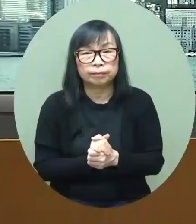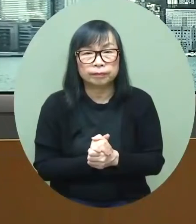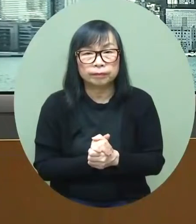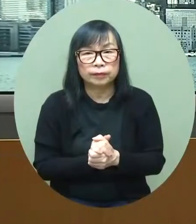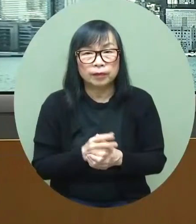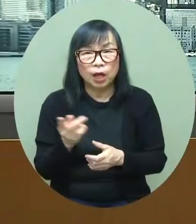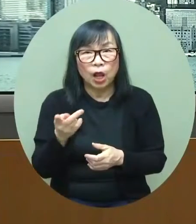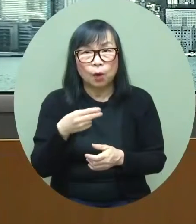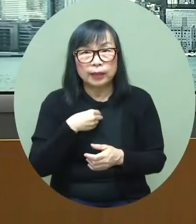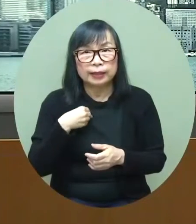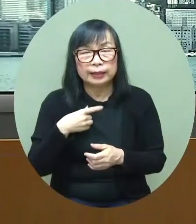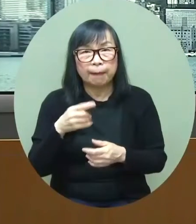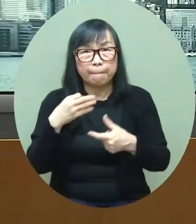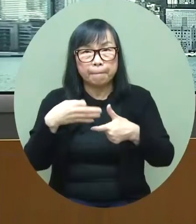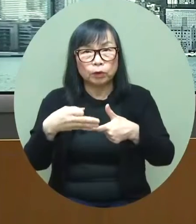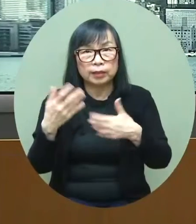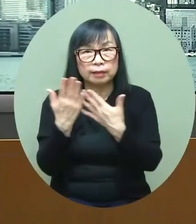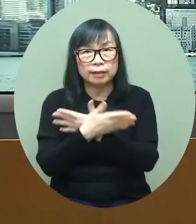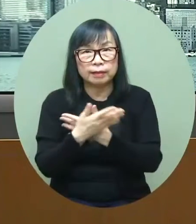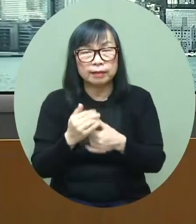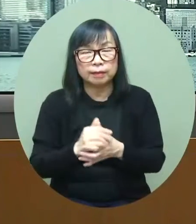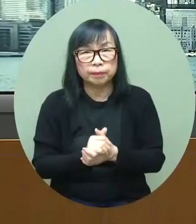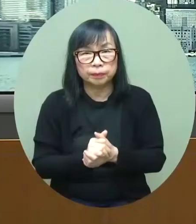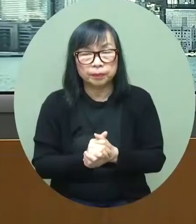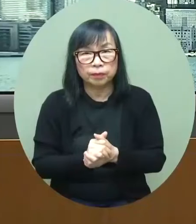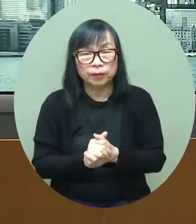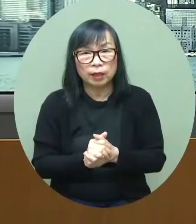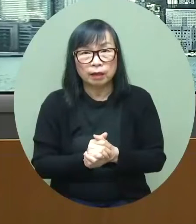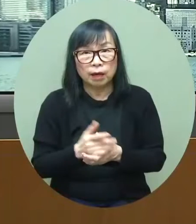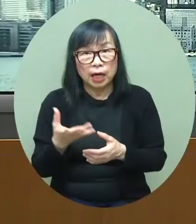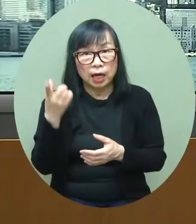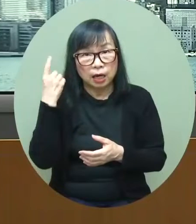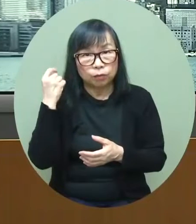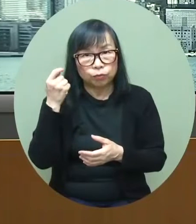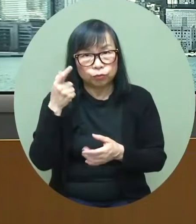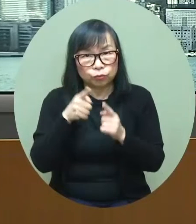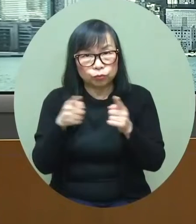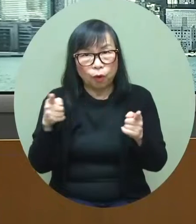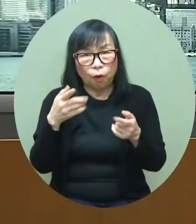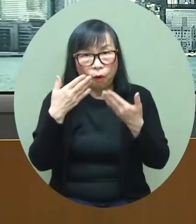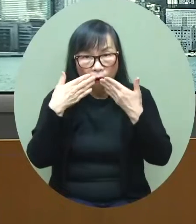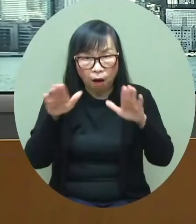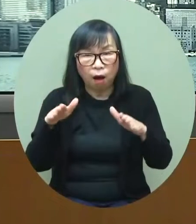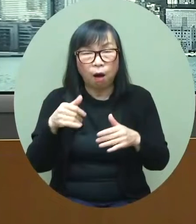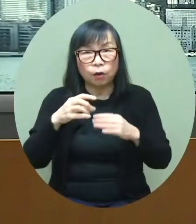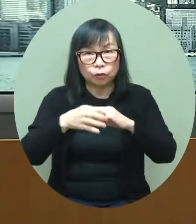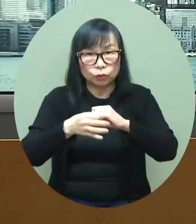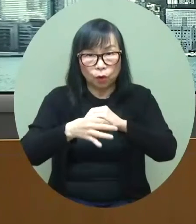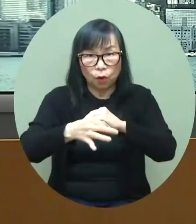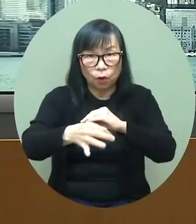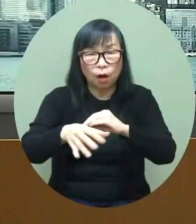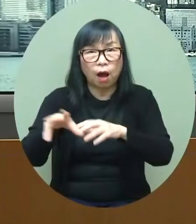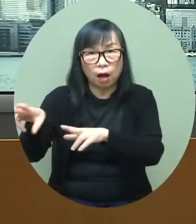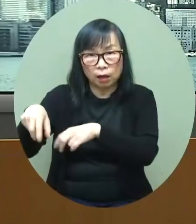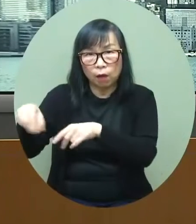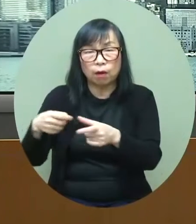係兩位醫生，你哋好 ，TVB 嘅。咁首先就想問一問啦，因為呢幾日長假期，其實見到唔同嘅離島或者郊外嘅地方